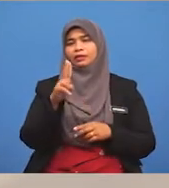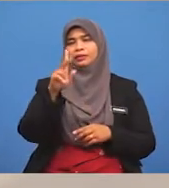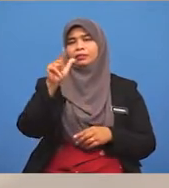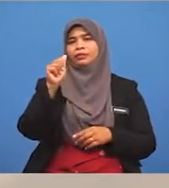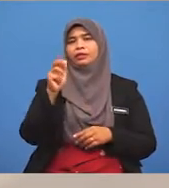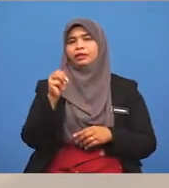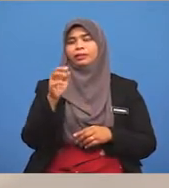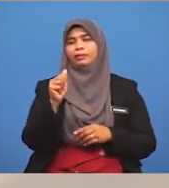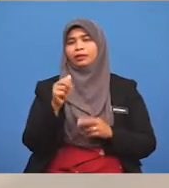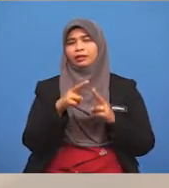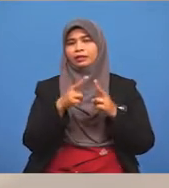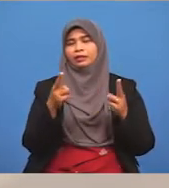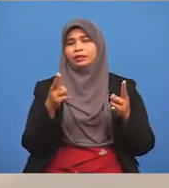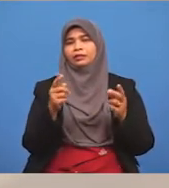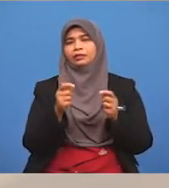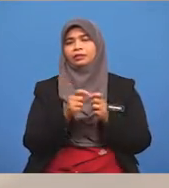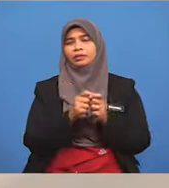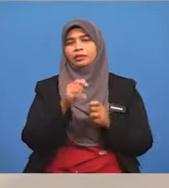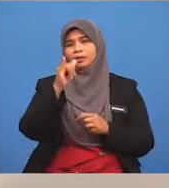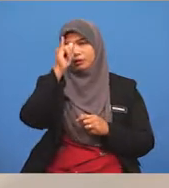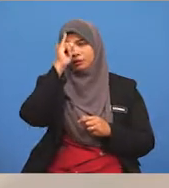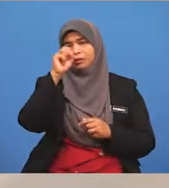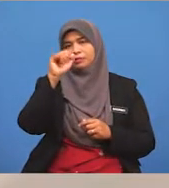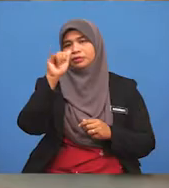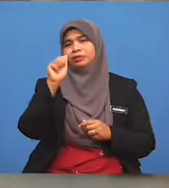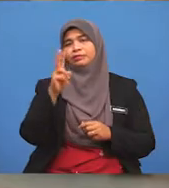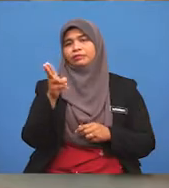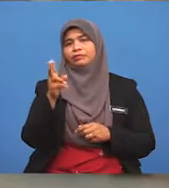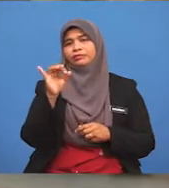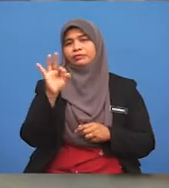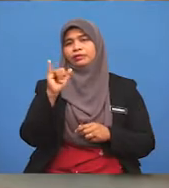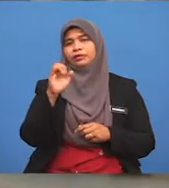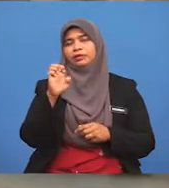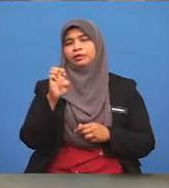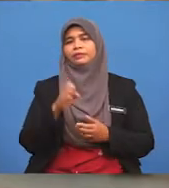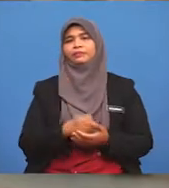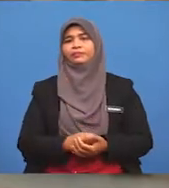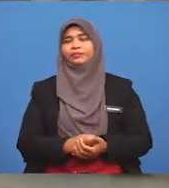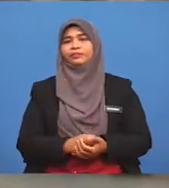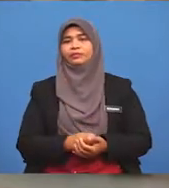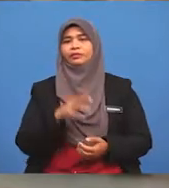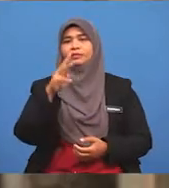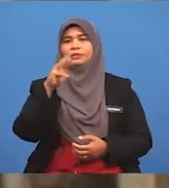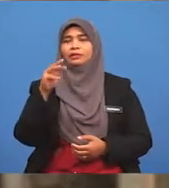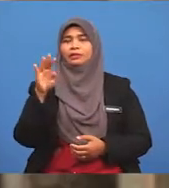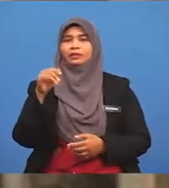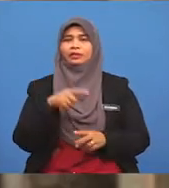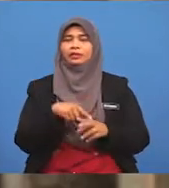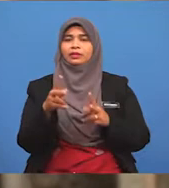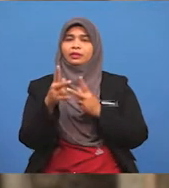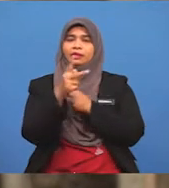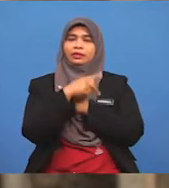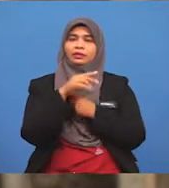Syafi'i, Imam Al-Baihaqi dan lain-lain. Murid-murid yang dikasihi sekalian, mari